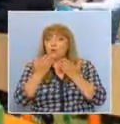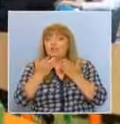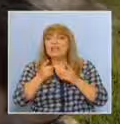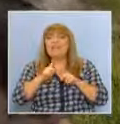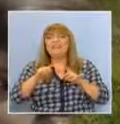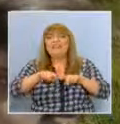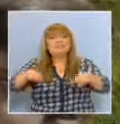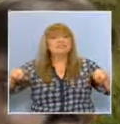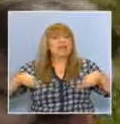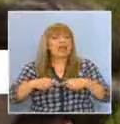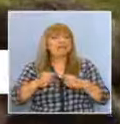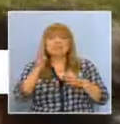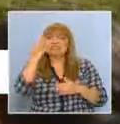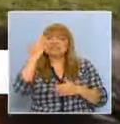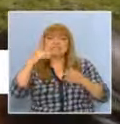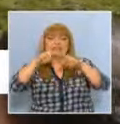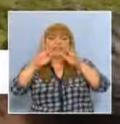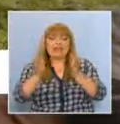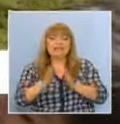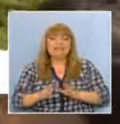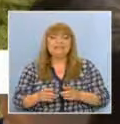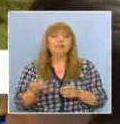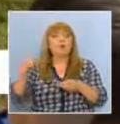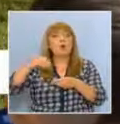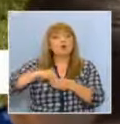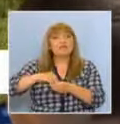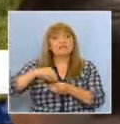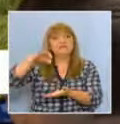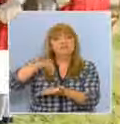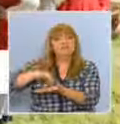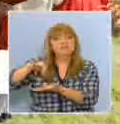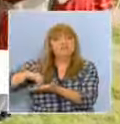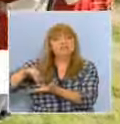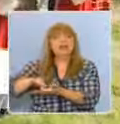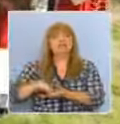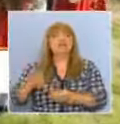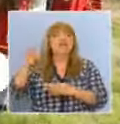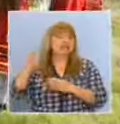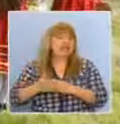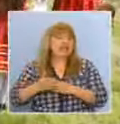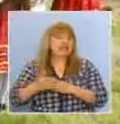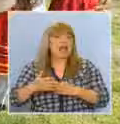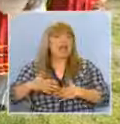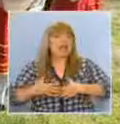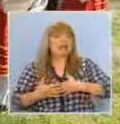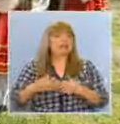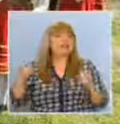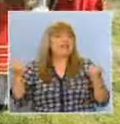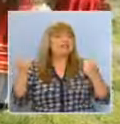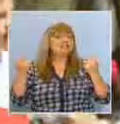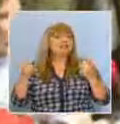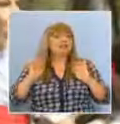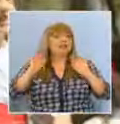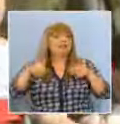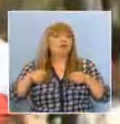се запознаваме с растенията и подправките, а дори участваме в засаждането. И накрая танците на двора. Те са по-приятни,